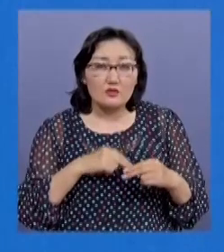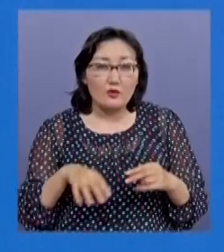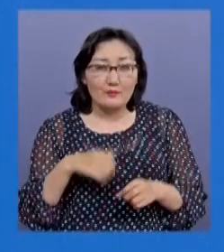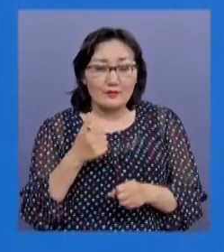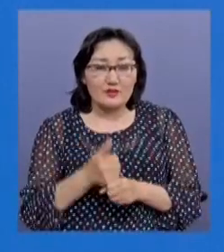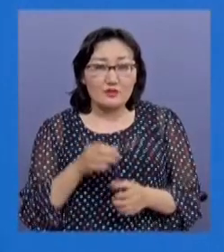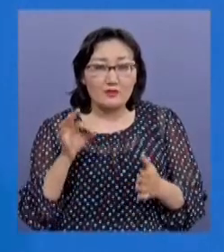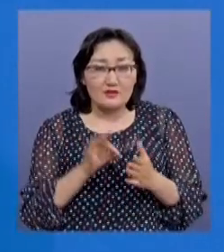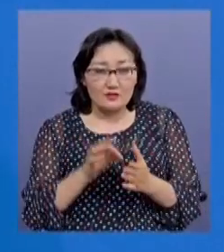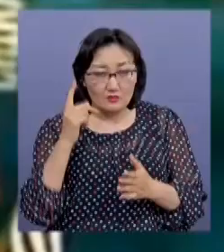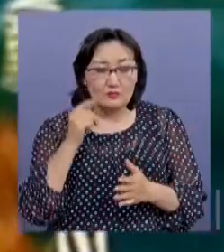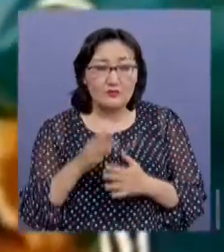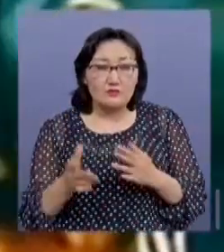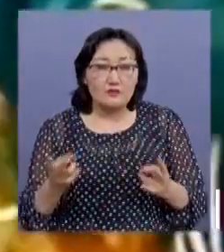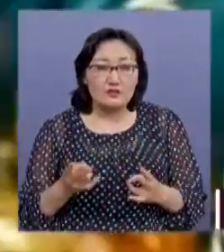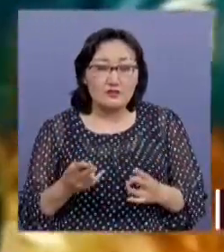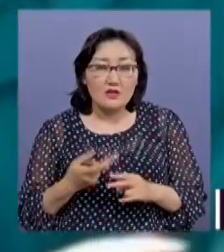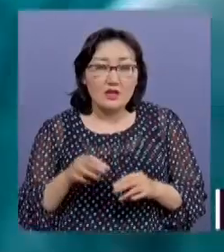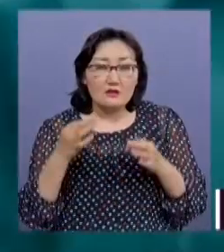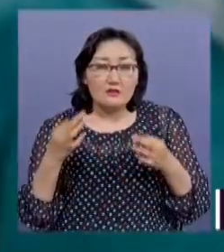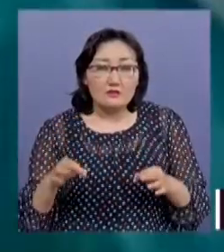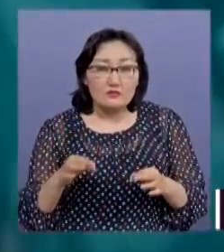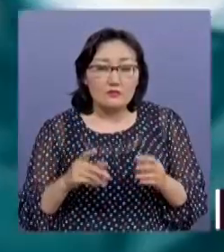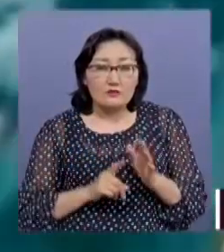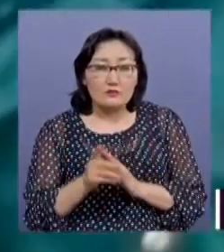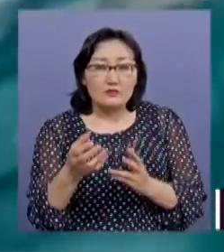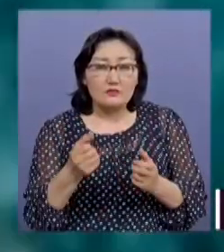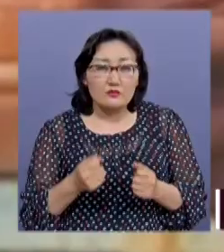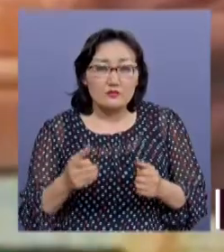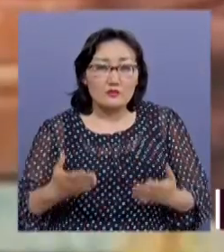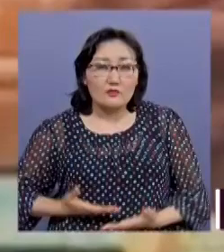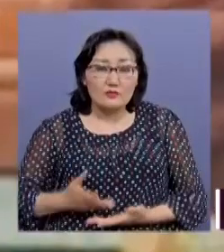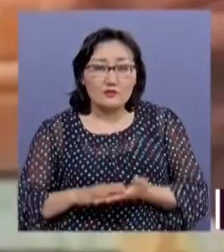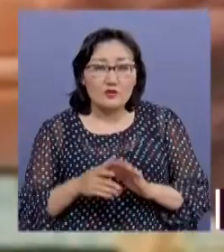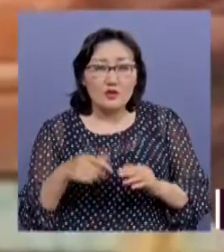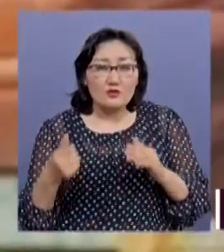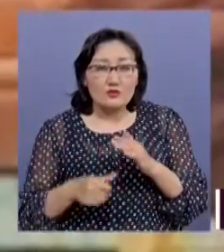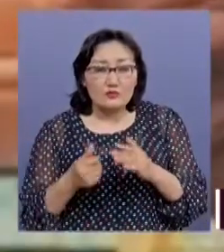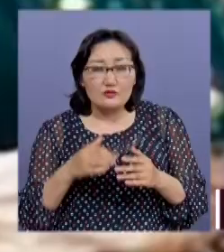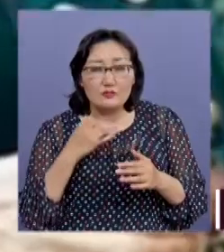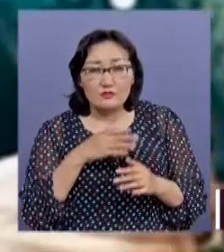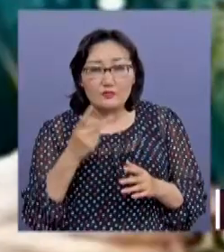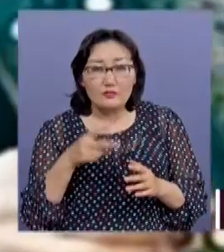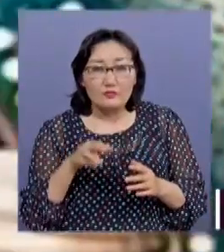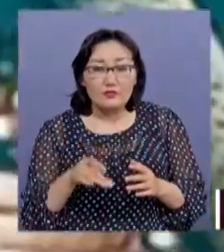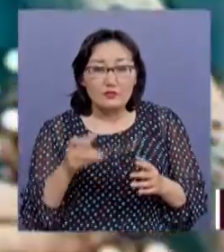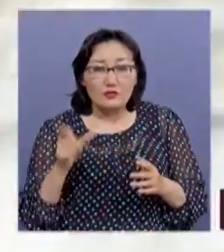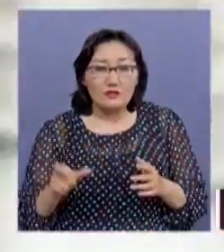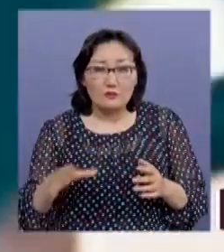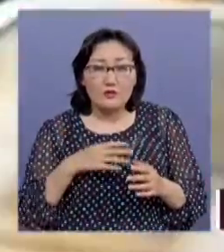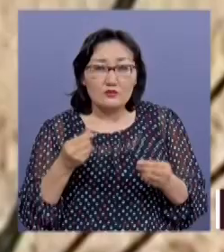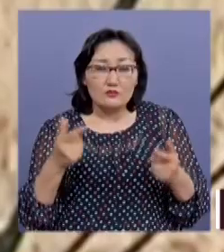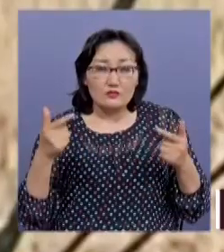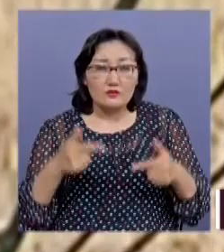басты мақсат деп түсіну қажет. Тәуелсіздік тізгіні тиген тұста тұрмыс тұралап, жұмыссыздардың қатары бірден 2 миллион адамға жетсе, жылдық